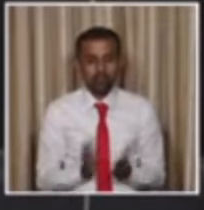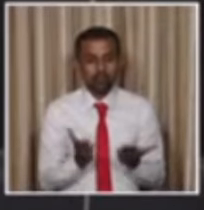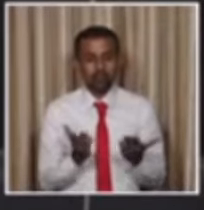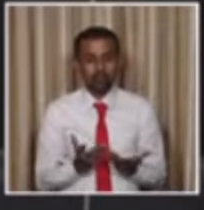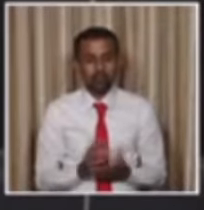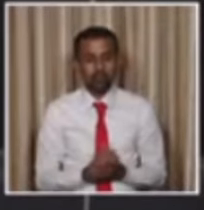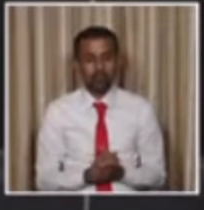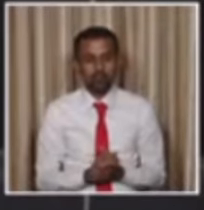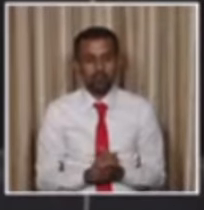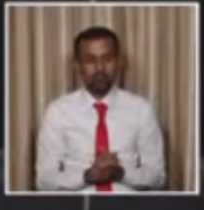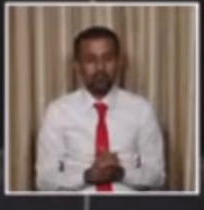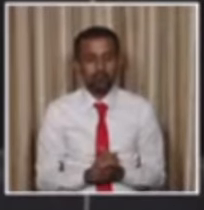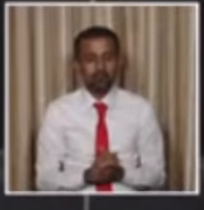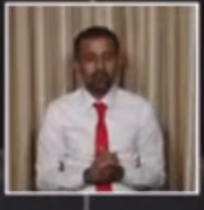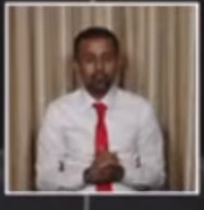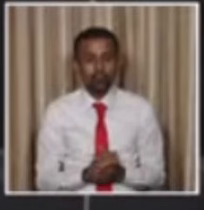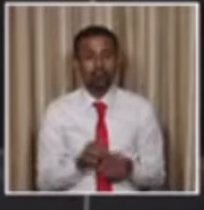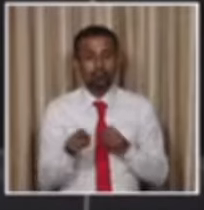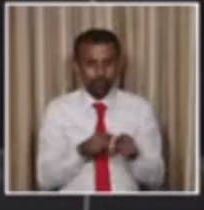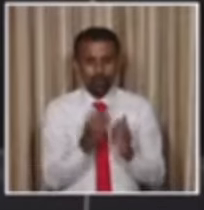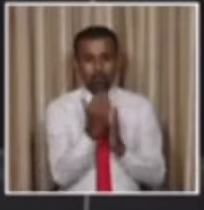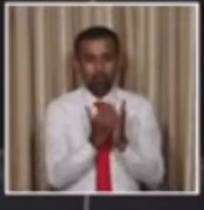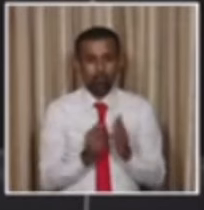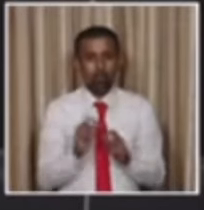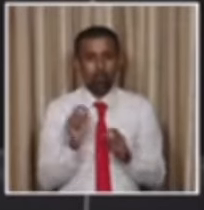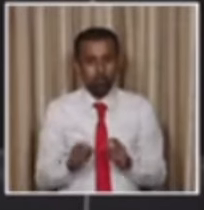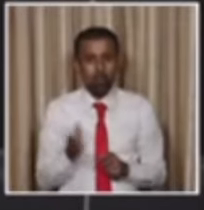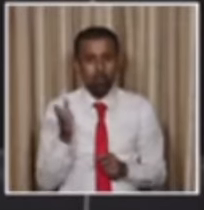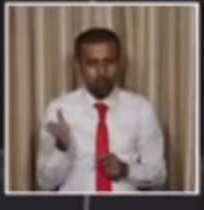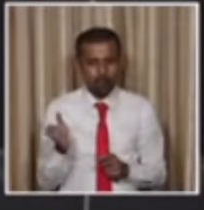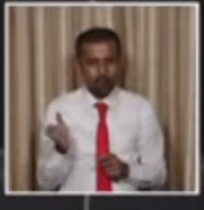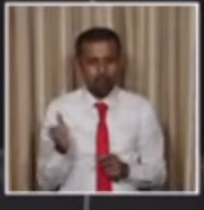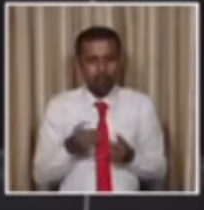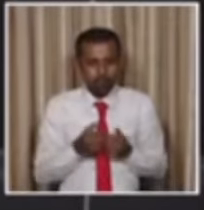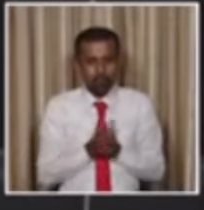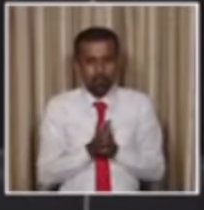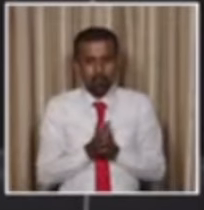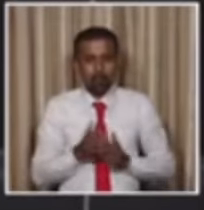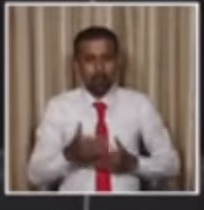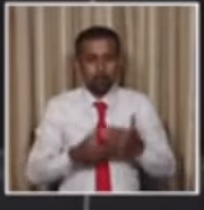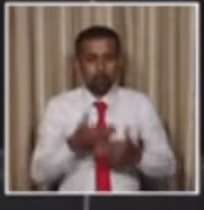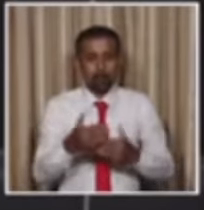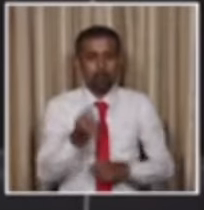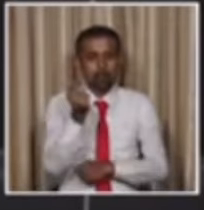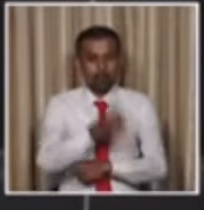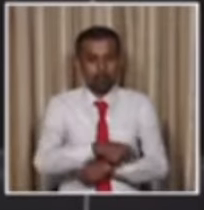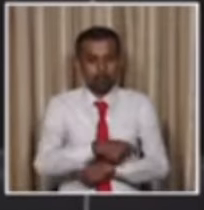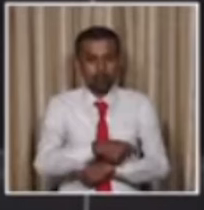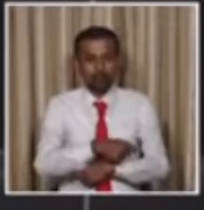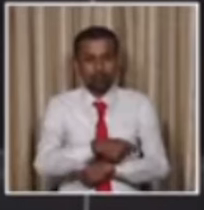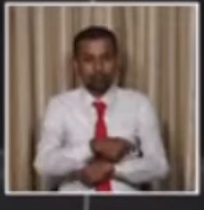හැකිය කියලා. ඒ වගේම ව්‍යවස්ථාදායක සභාවටත් තියෙනවා තමන්ගේ අනුගමනය කරන පිළිවෙත්